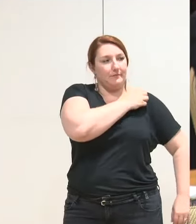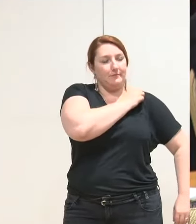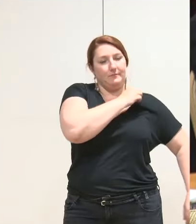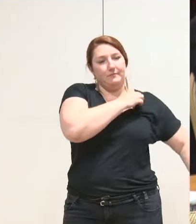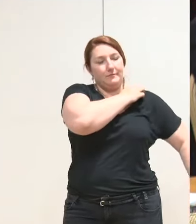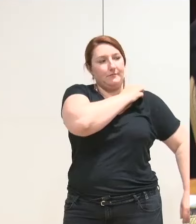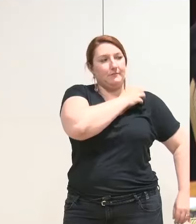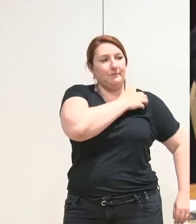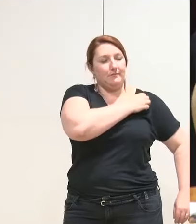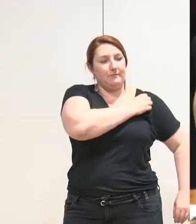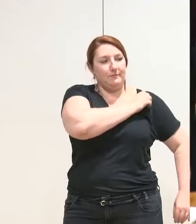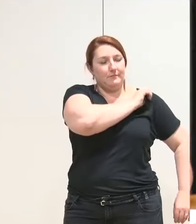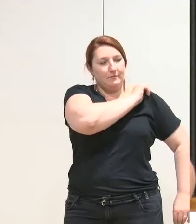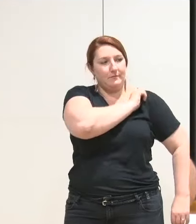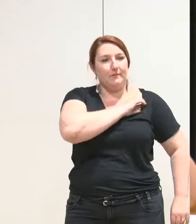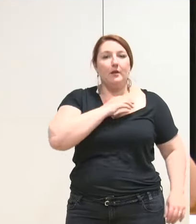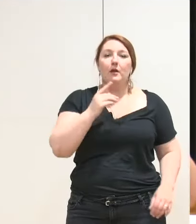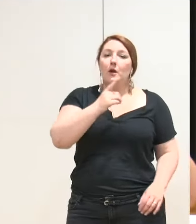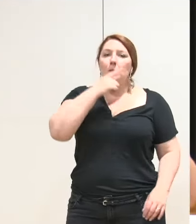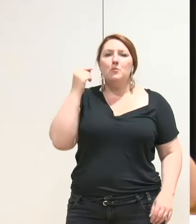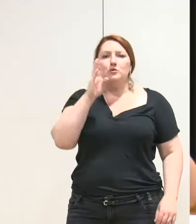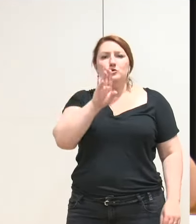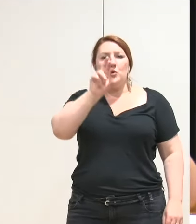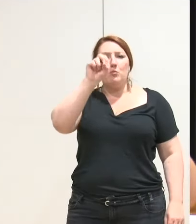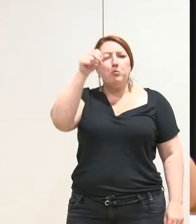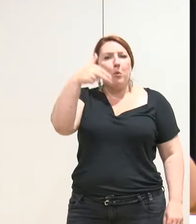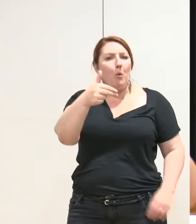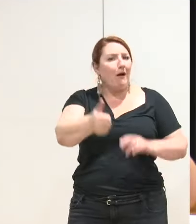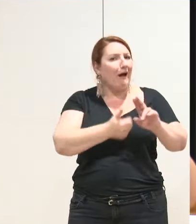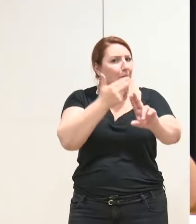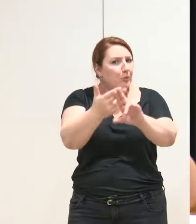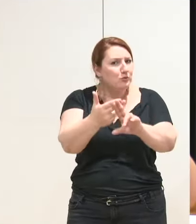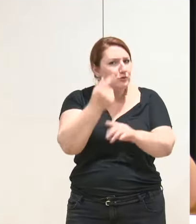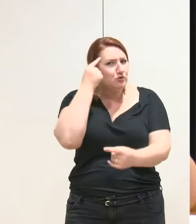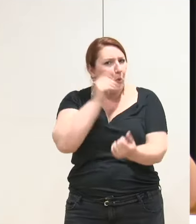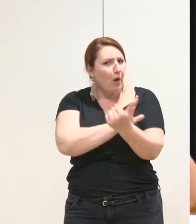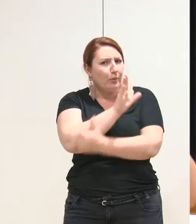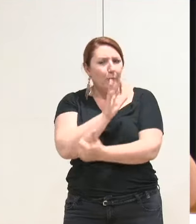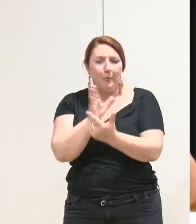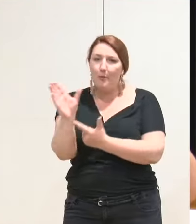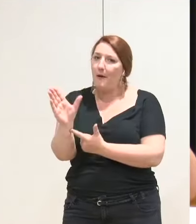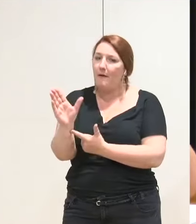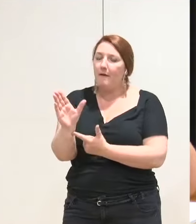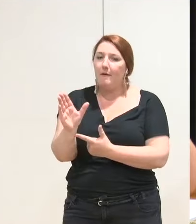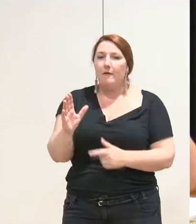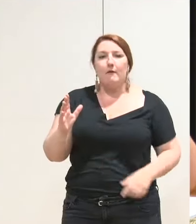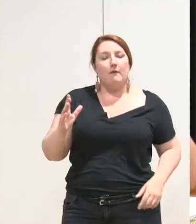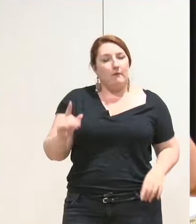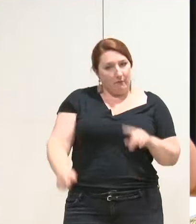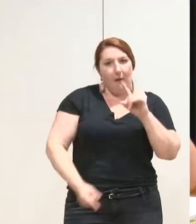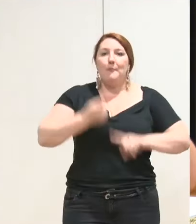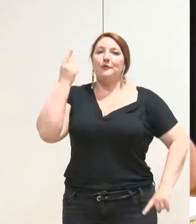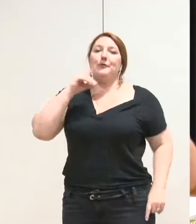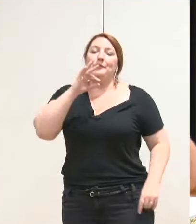Bron je pense que il abordé de deux points qui me semblai qui semblaient important